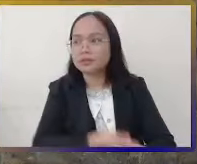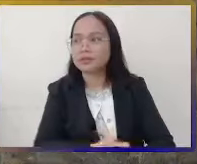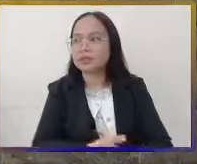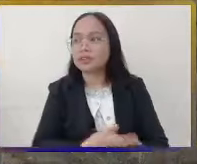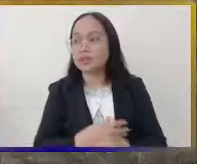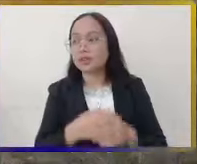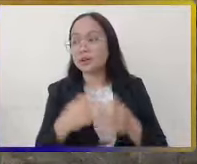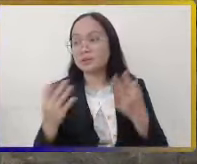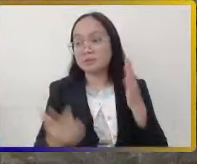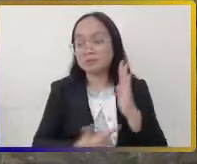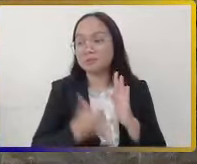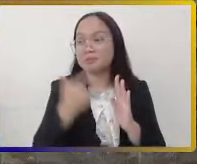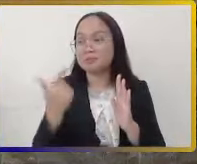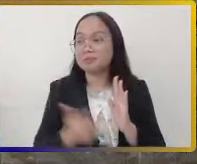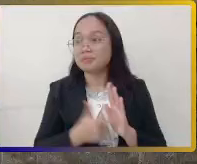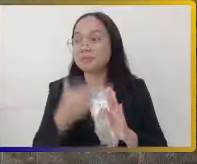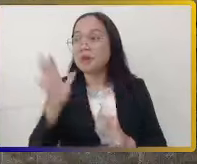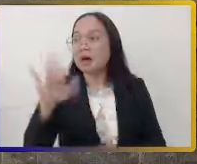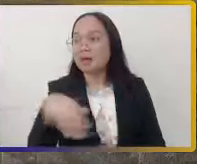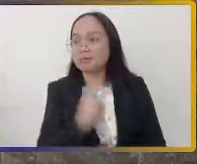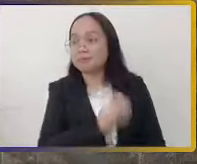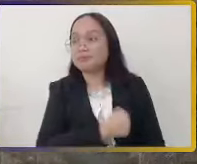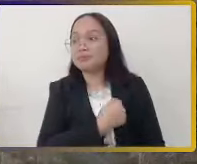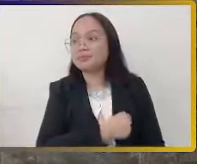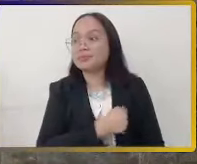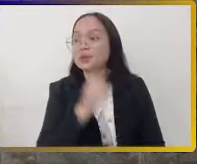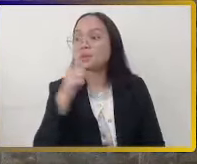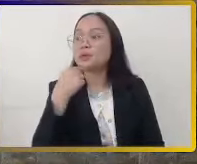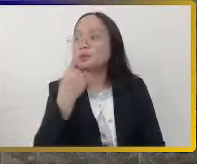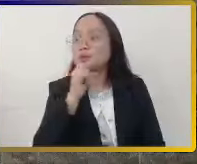Usually, kapatid, I'm sorry for the mga matatanda.